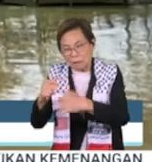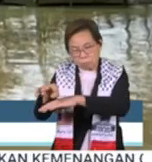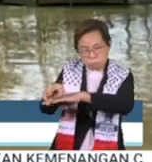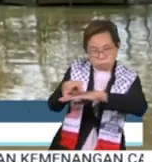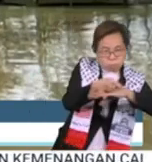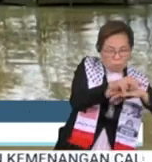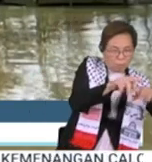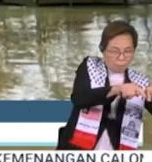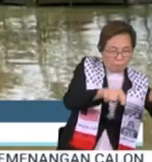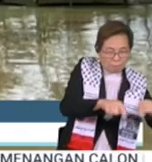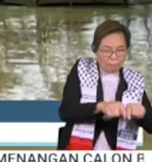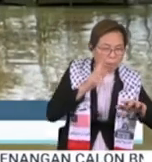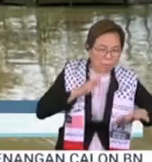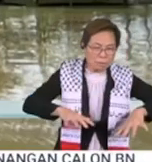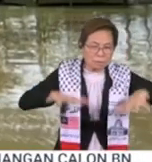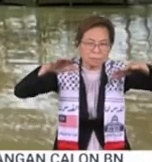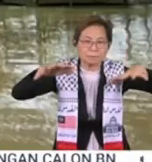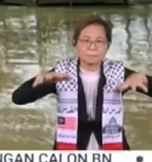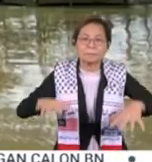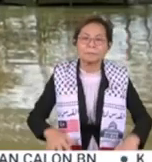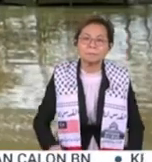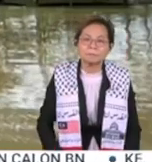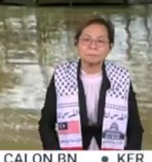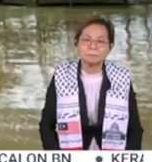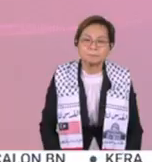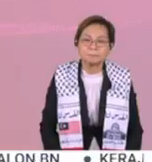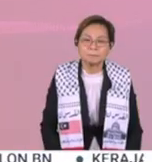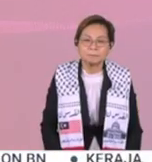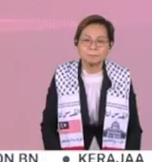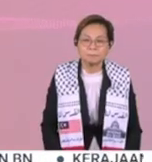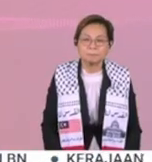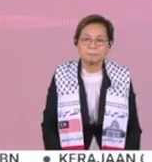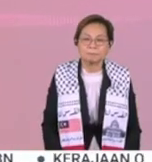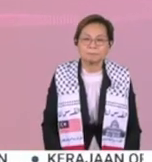di kawasan yang terjejas banjir.